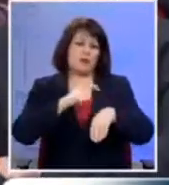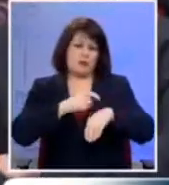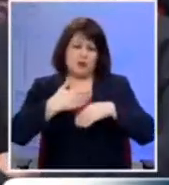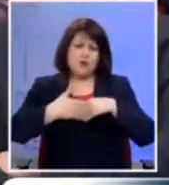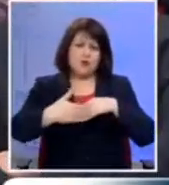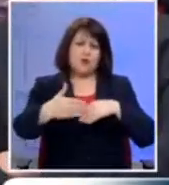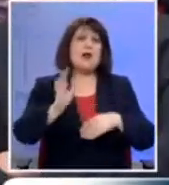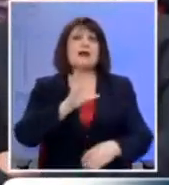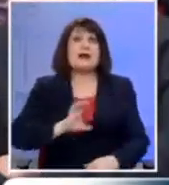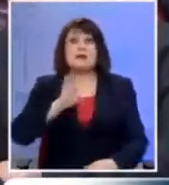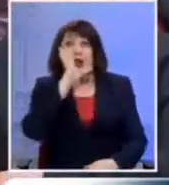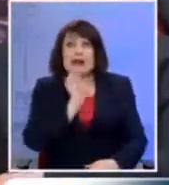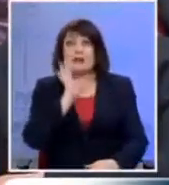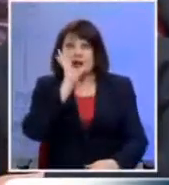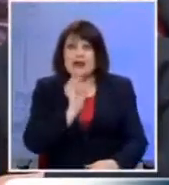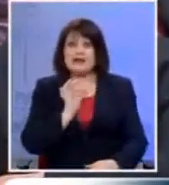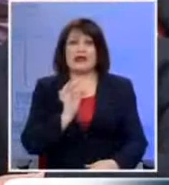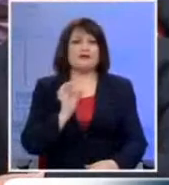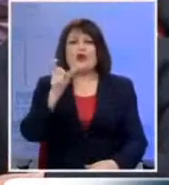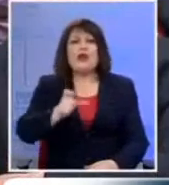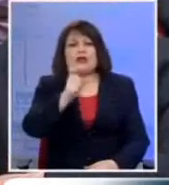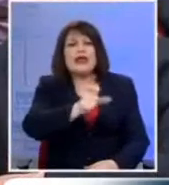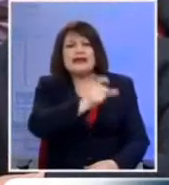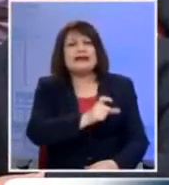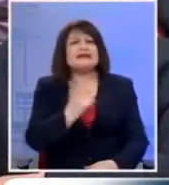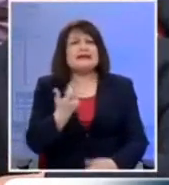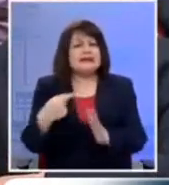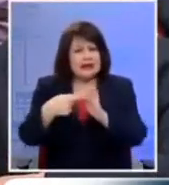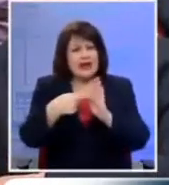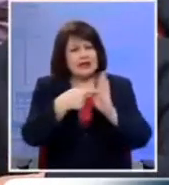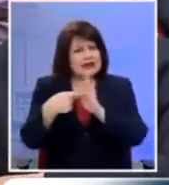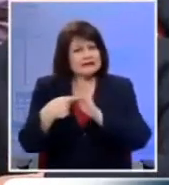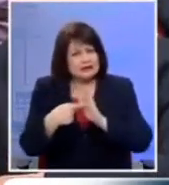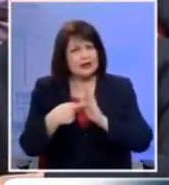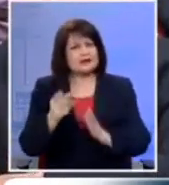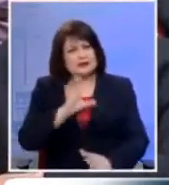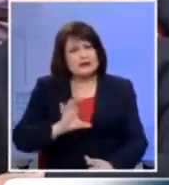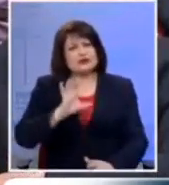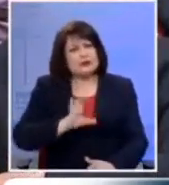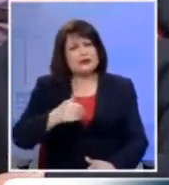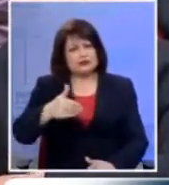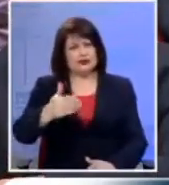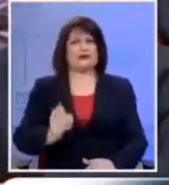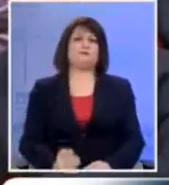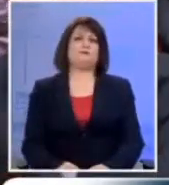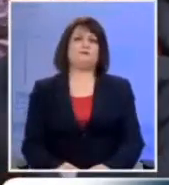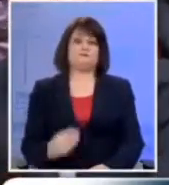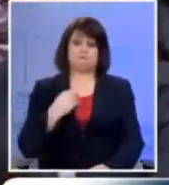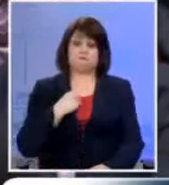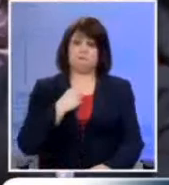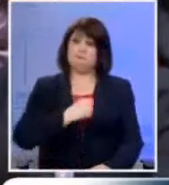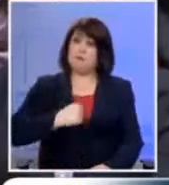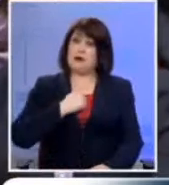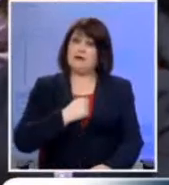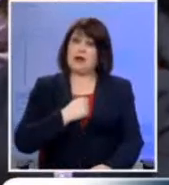να αναζητήσει αλήθειες που η κάθε πλευρά θα μπορούσε να προβάλλει κατά τη διαδικασία της έρευνας. Είναι λυπηρό ότι